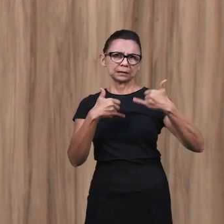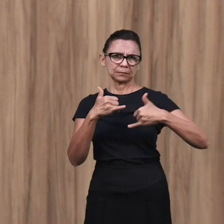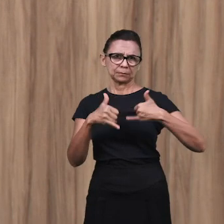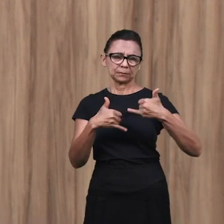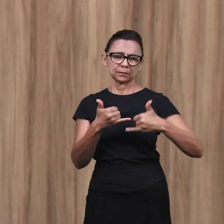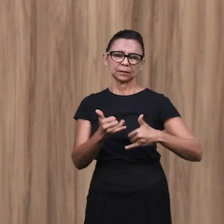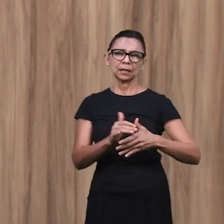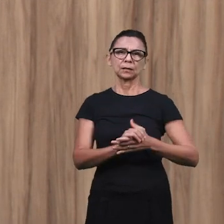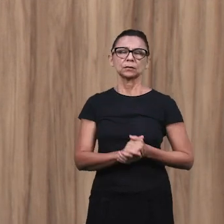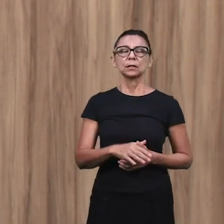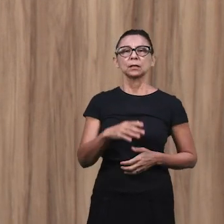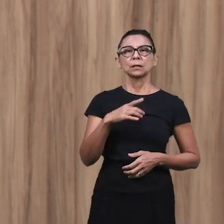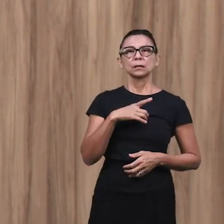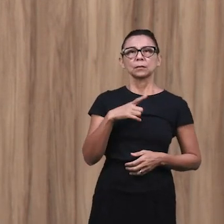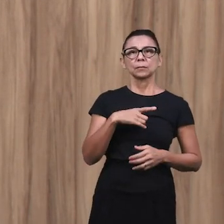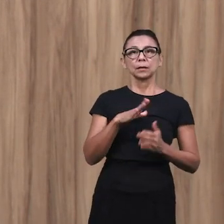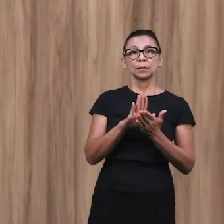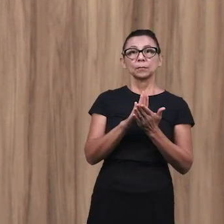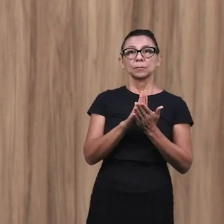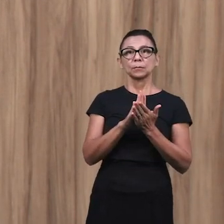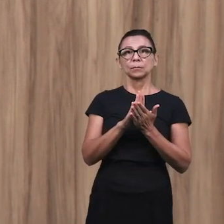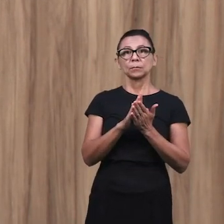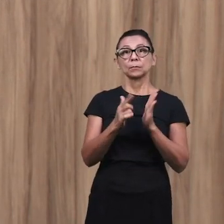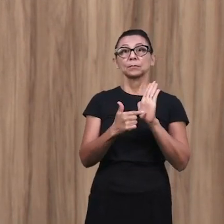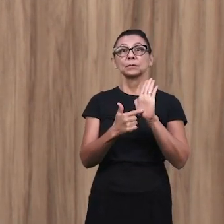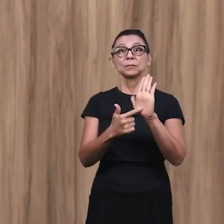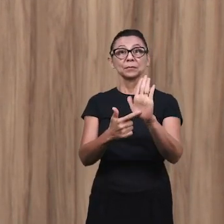est aussi enregistré dans la Bible.